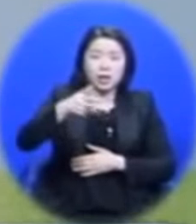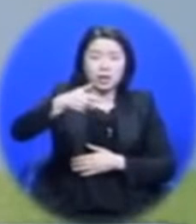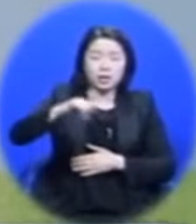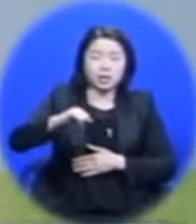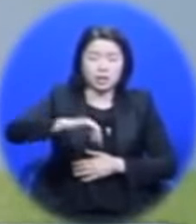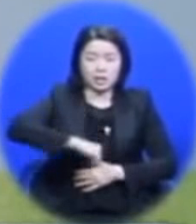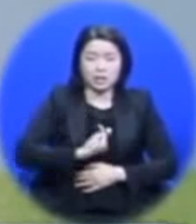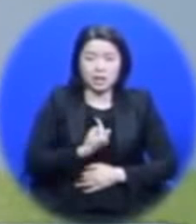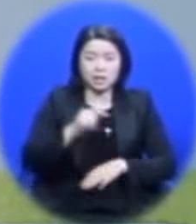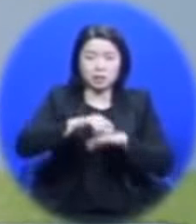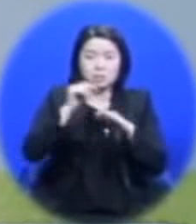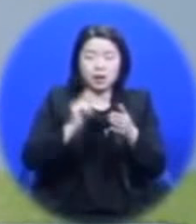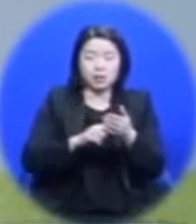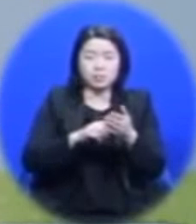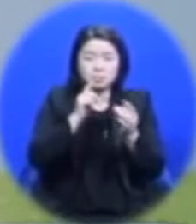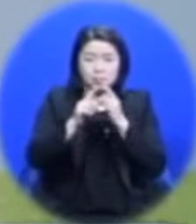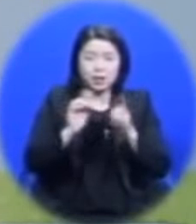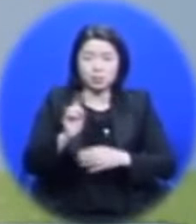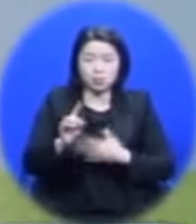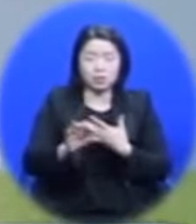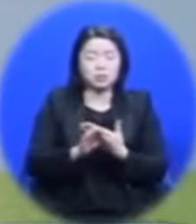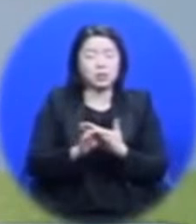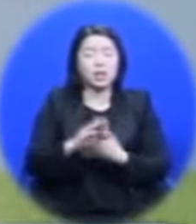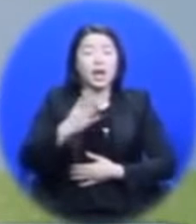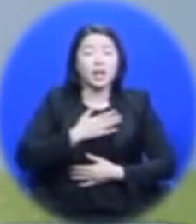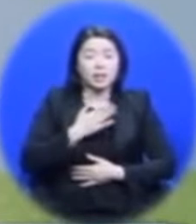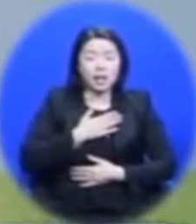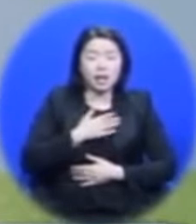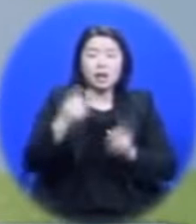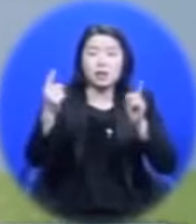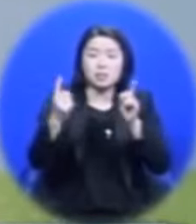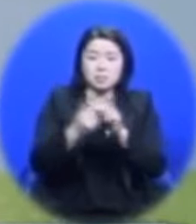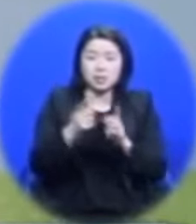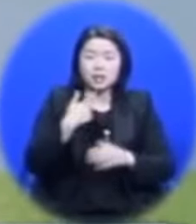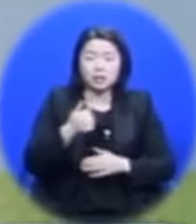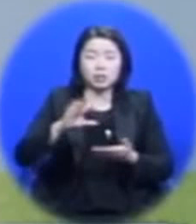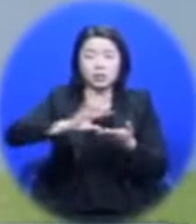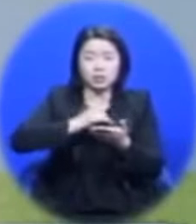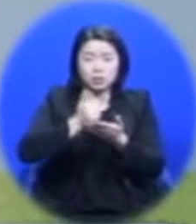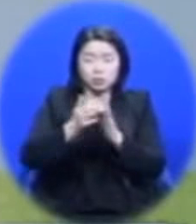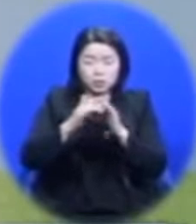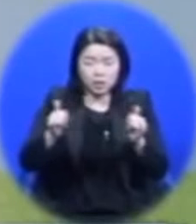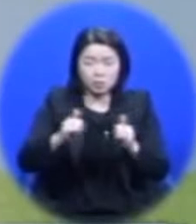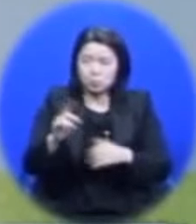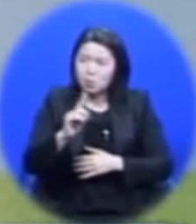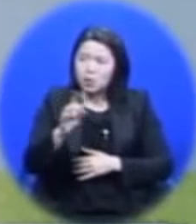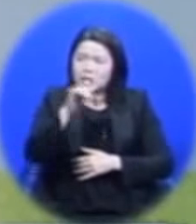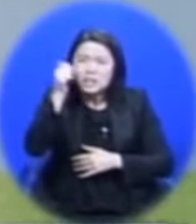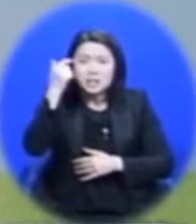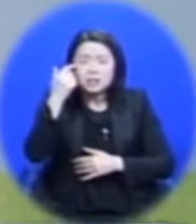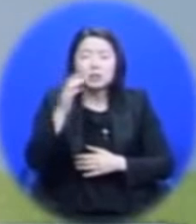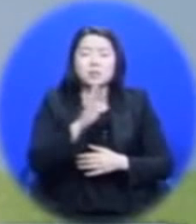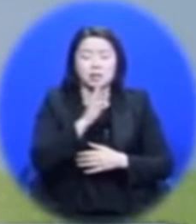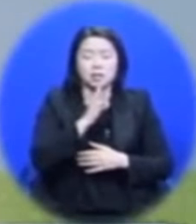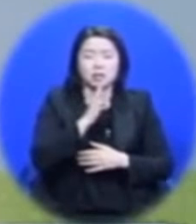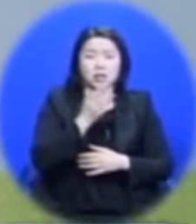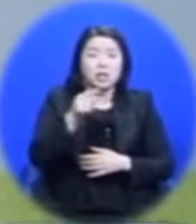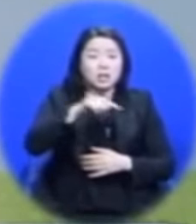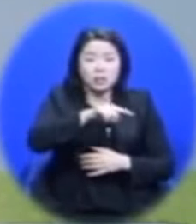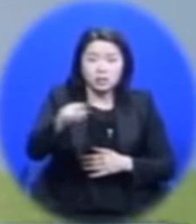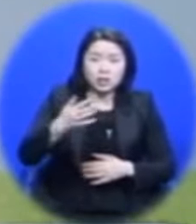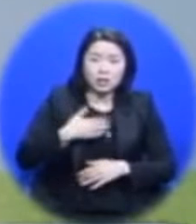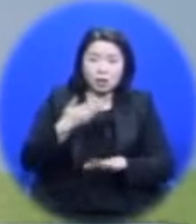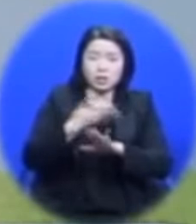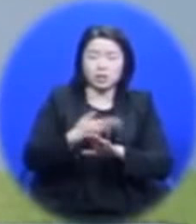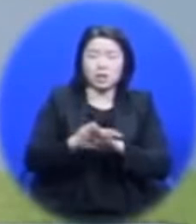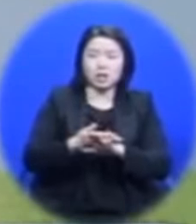심정을 이렇게 말했습니다. 내가 만났던 그리스도인들에게는 확실히 무언가가 있었습니다. 그들에게는 나와는